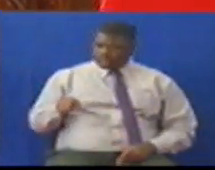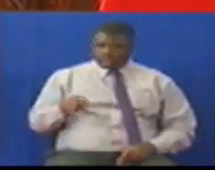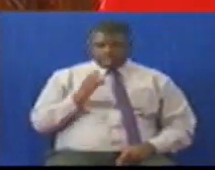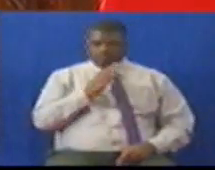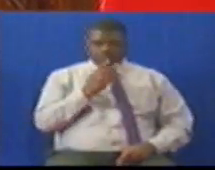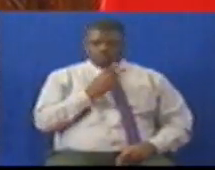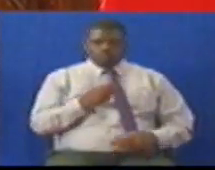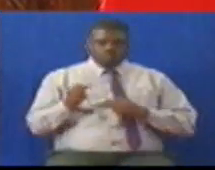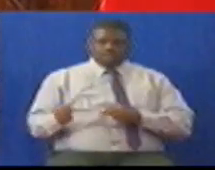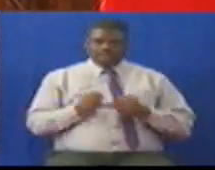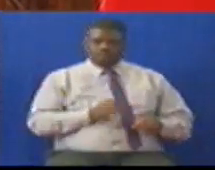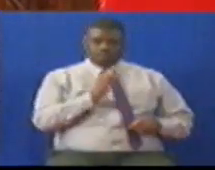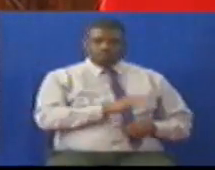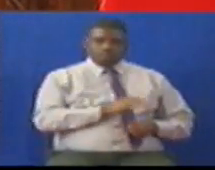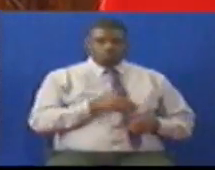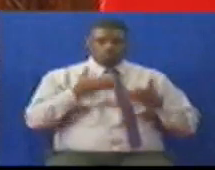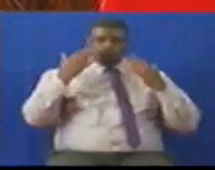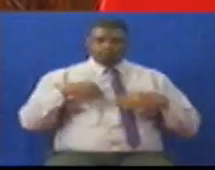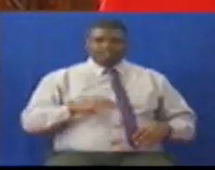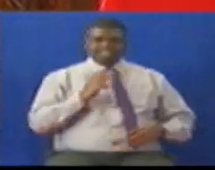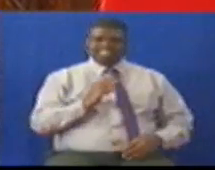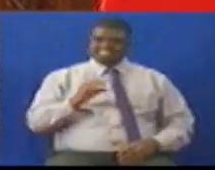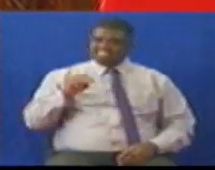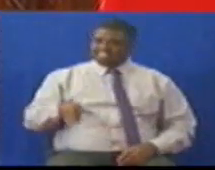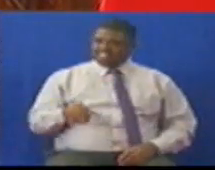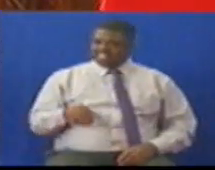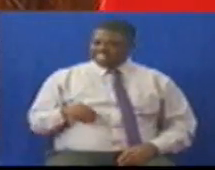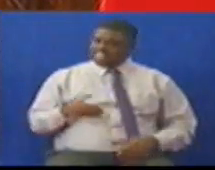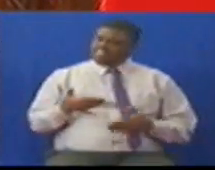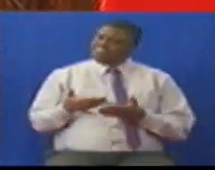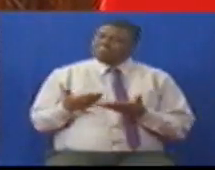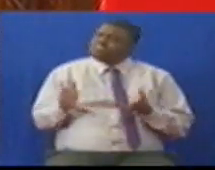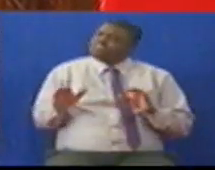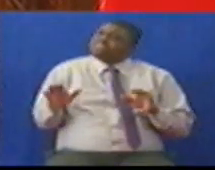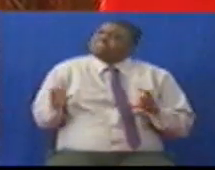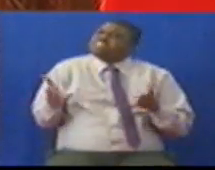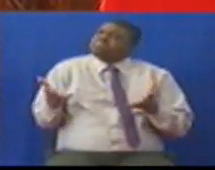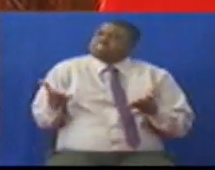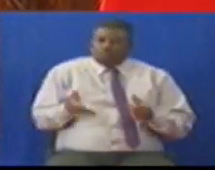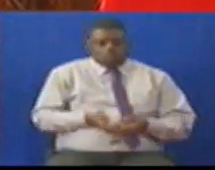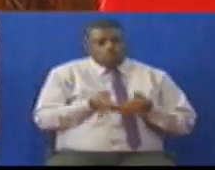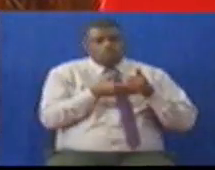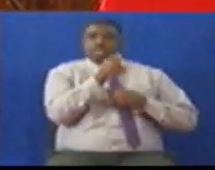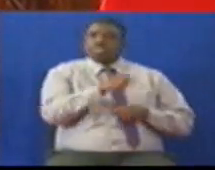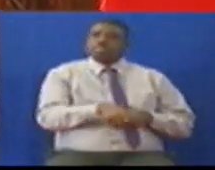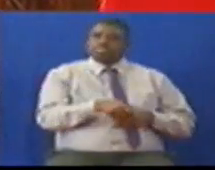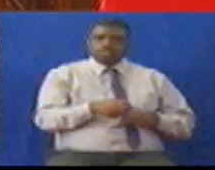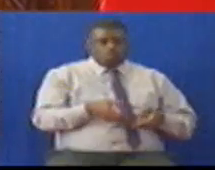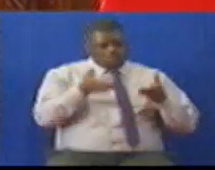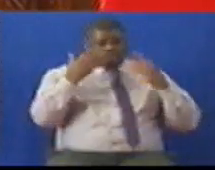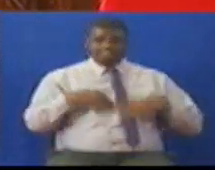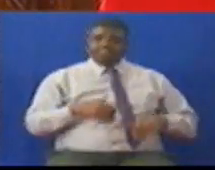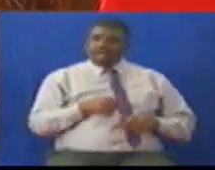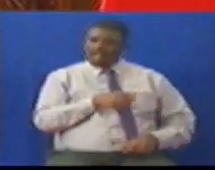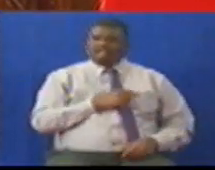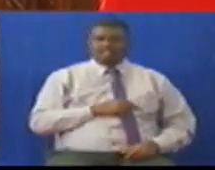katika utendaji wao kuvaa nguo za chama, inakuwaje wasaidizi wao wanavaa nguo za chama? Au ni kutaka kuonyesha kuwa wao ni wanachama